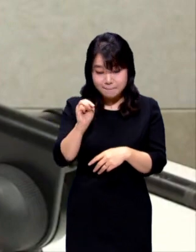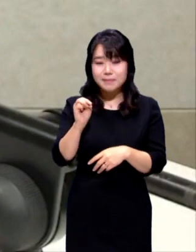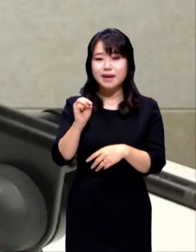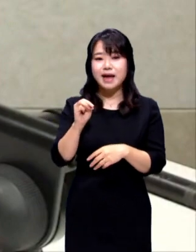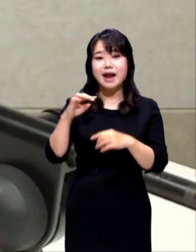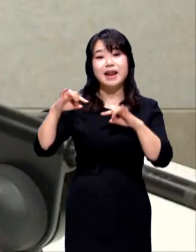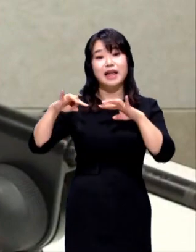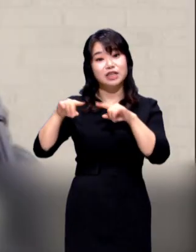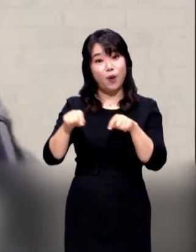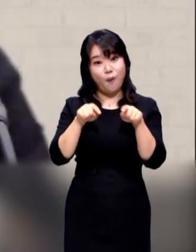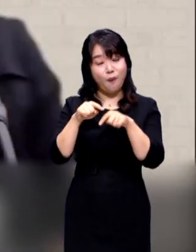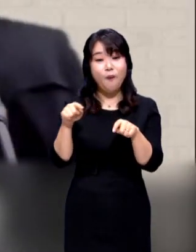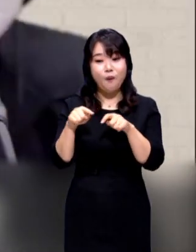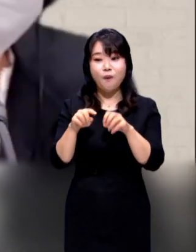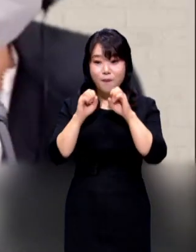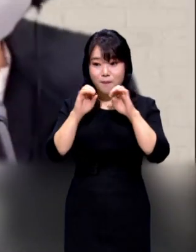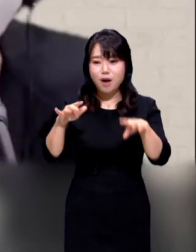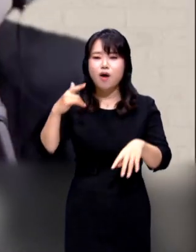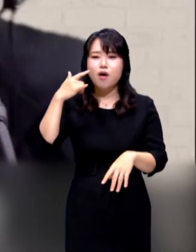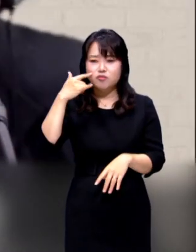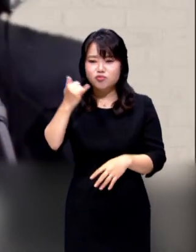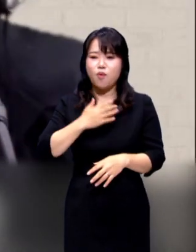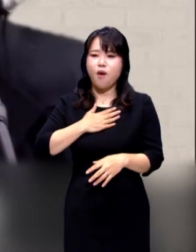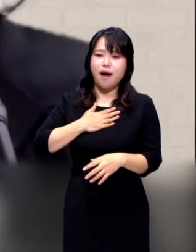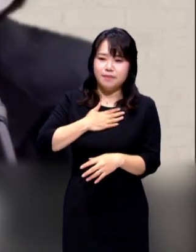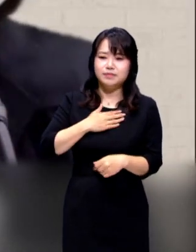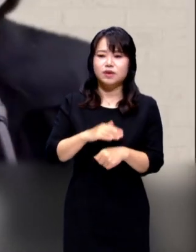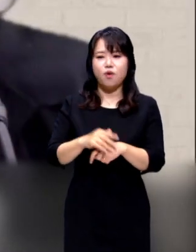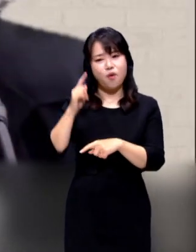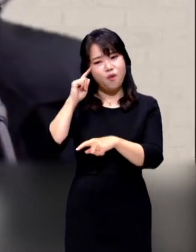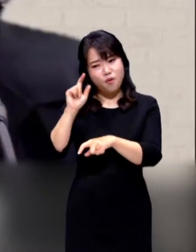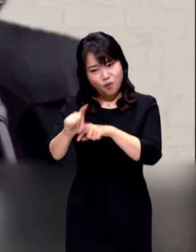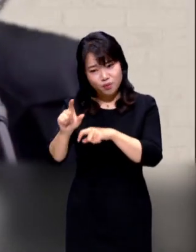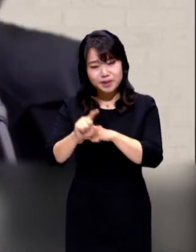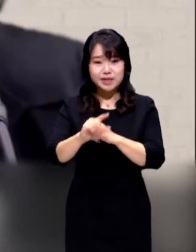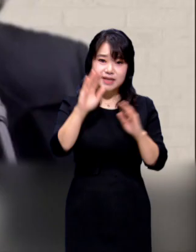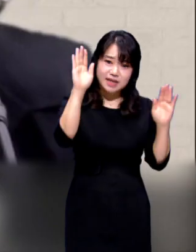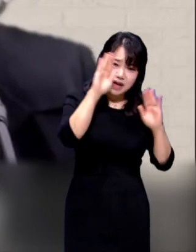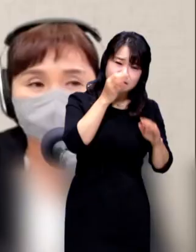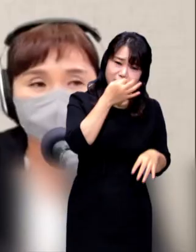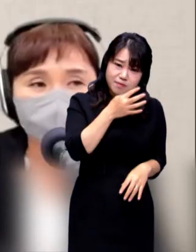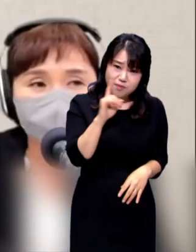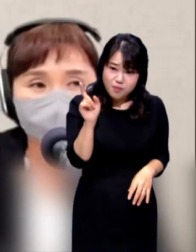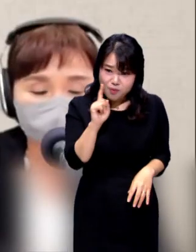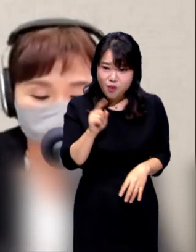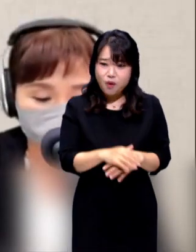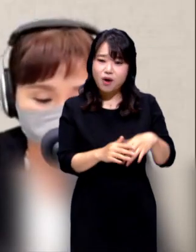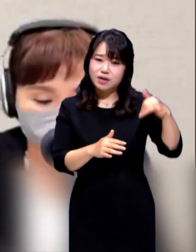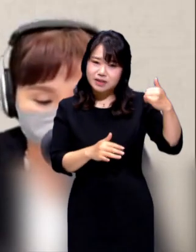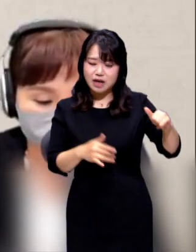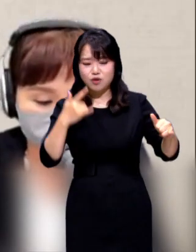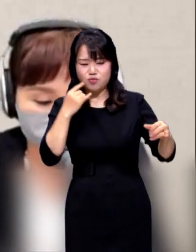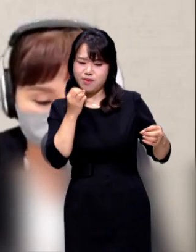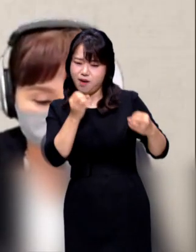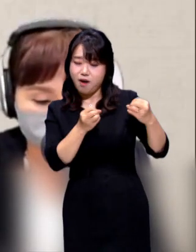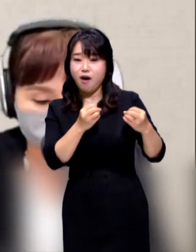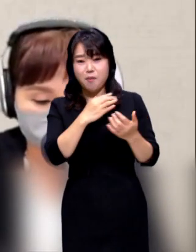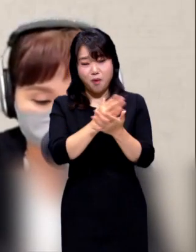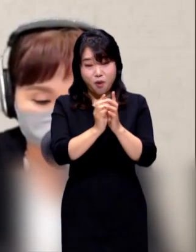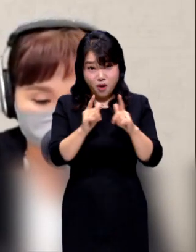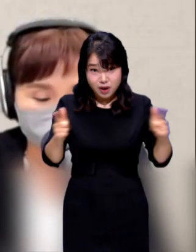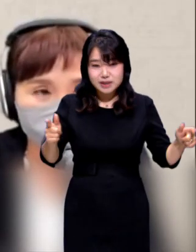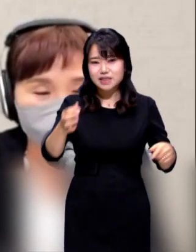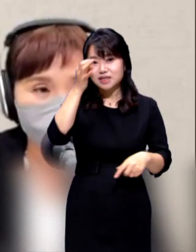평소 표현하지 못한 학부모들의 감정, 그리고 학생들의 고민, 자녀의 갈등 등 전문가